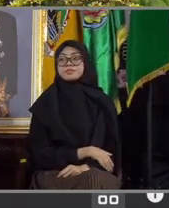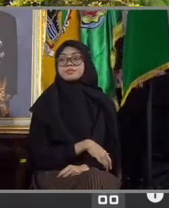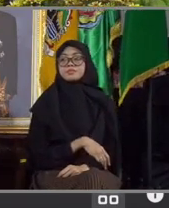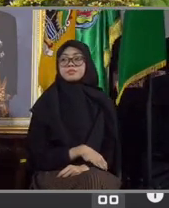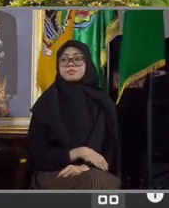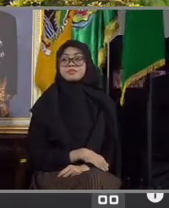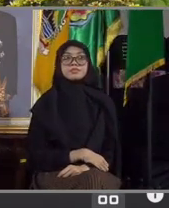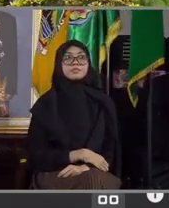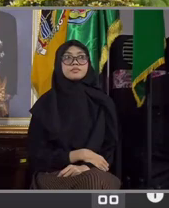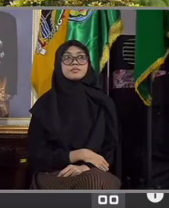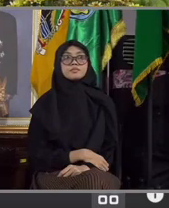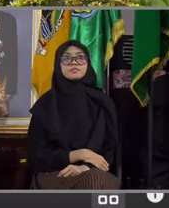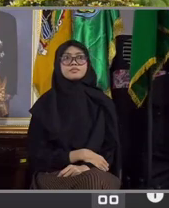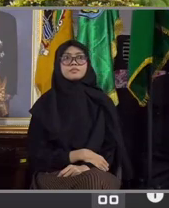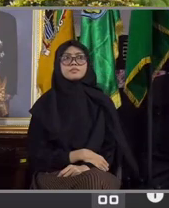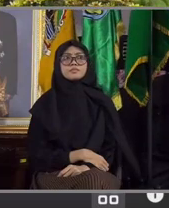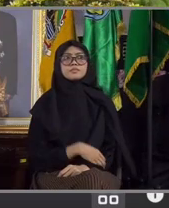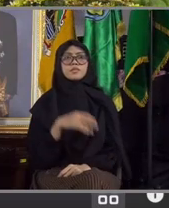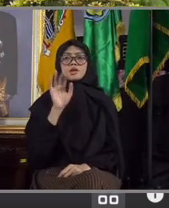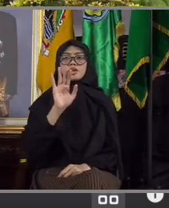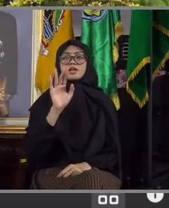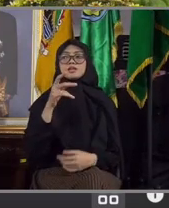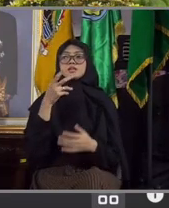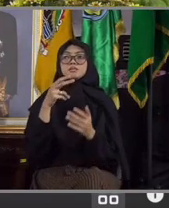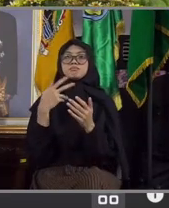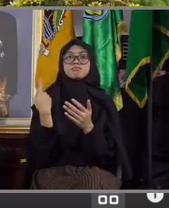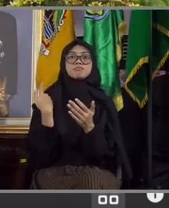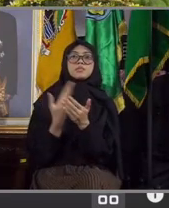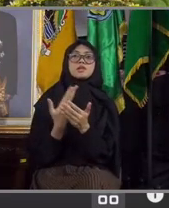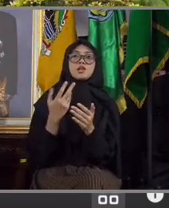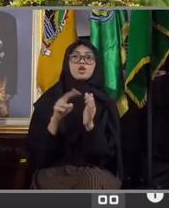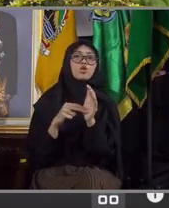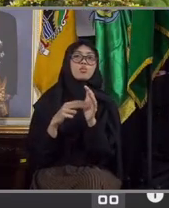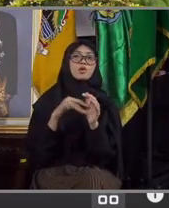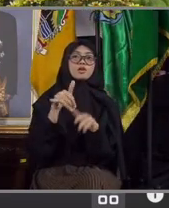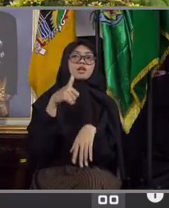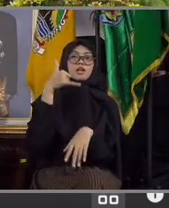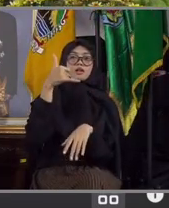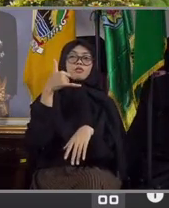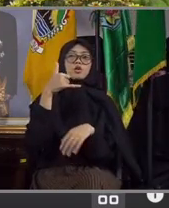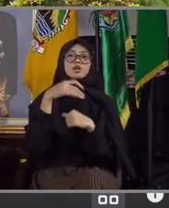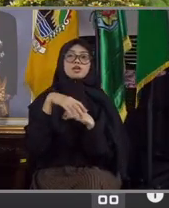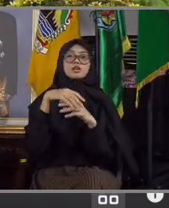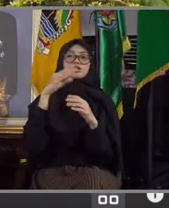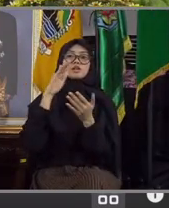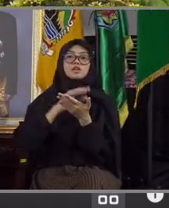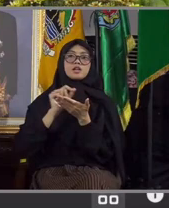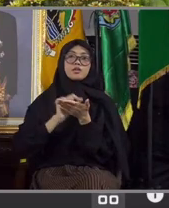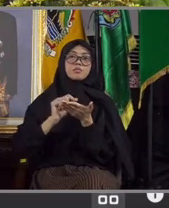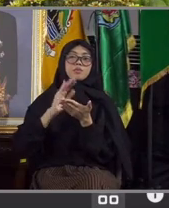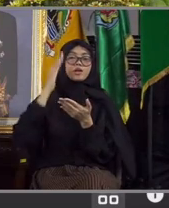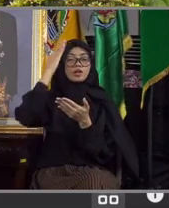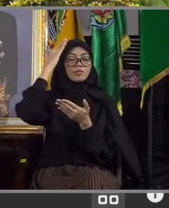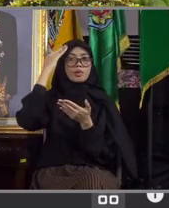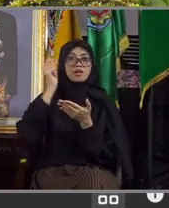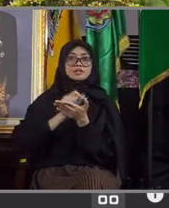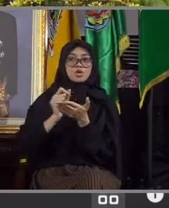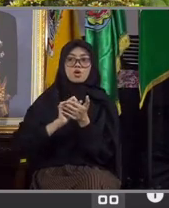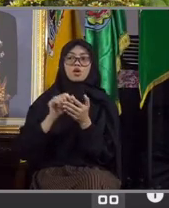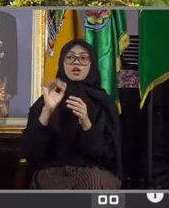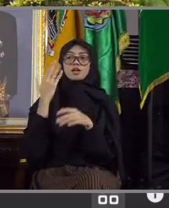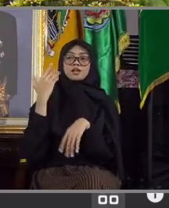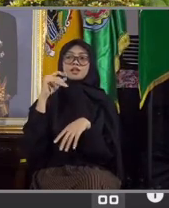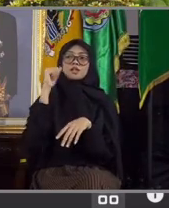yang kontak ke sana nomor teleponnya Bu Kepala Sekolah sama Ibu PKK yang siapa tadi namanya?